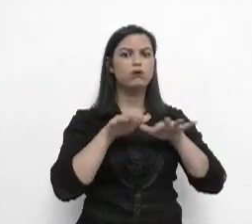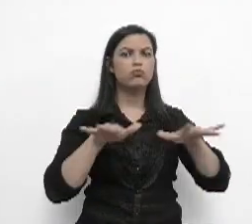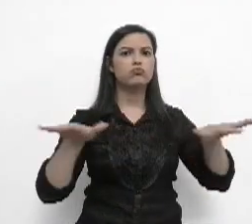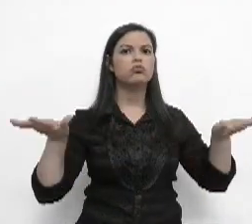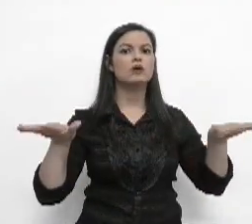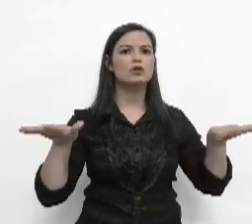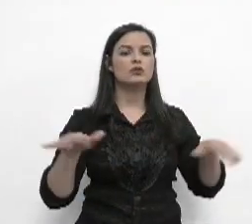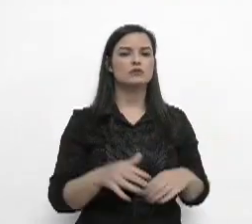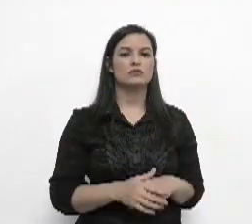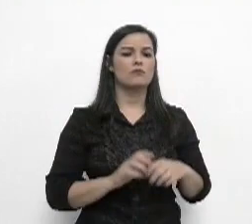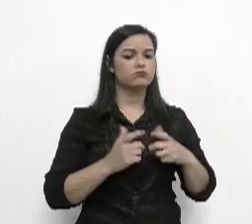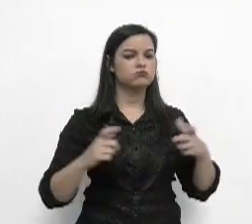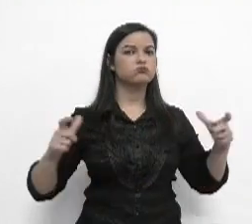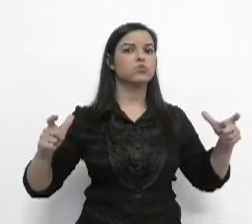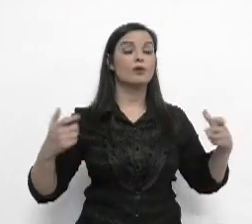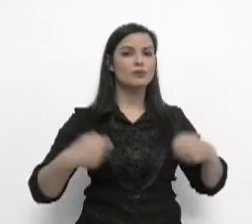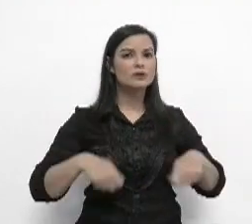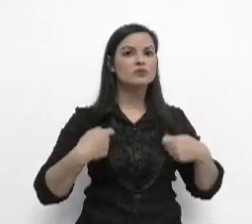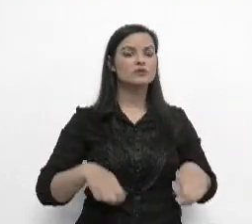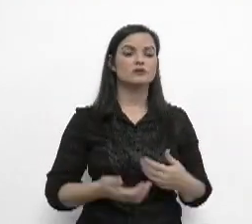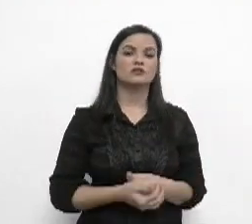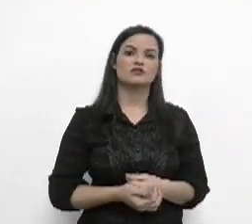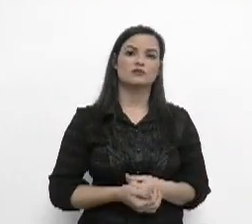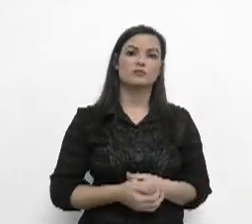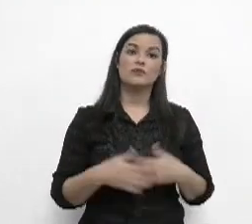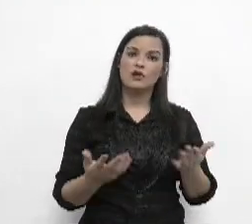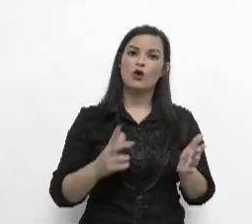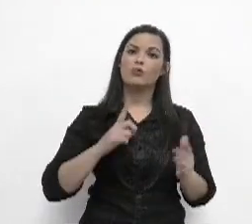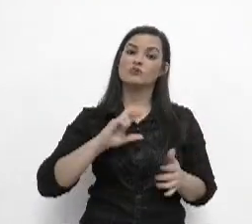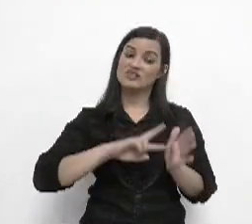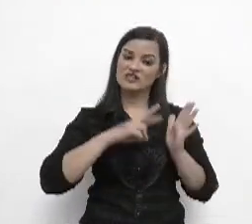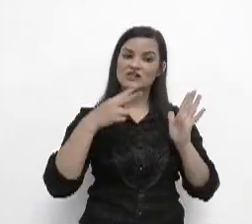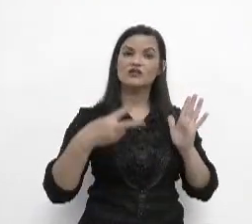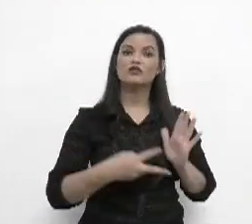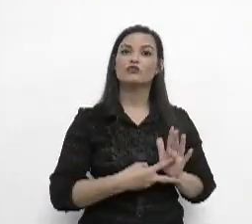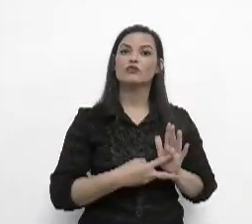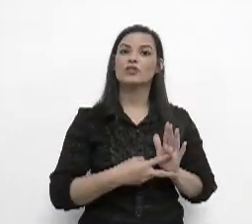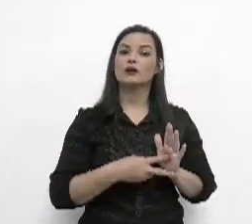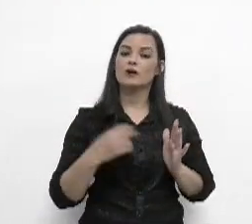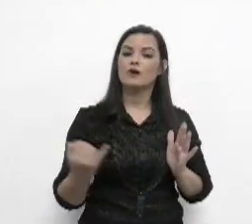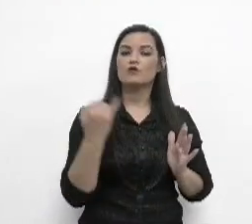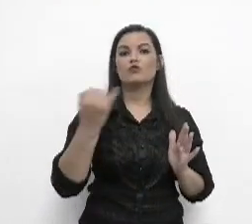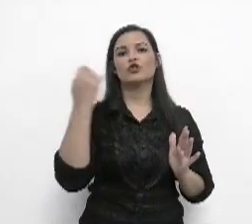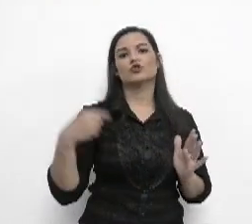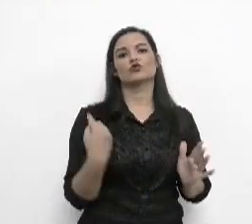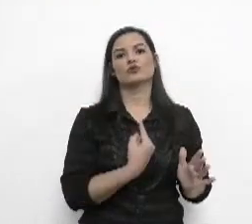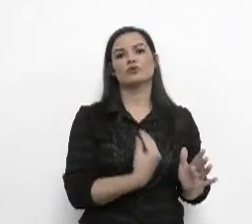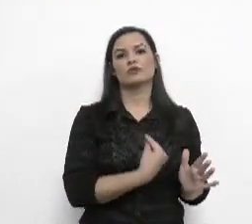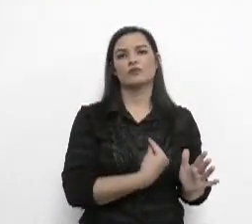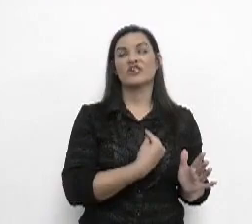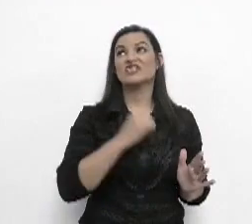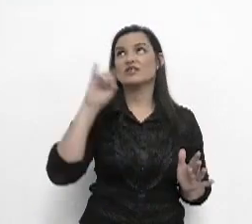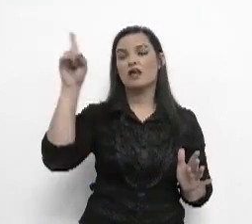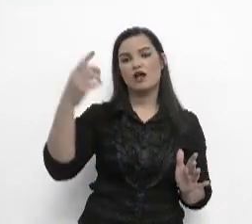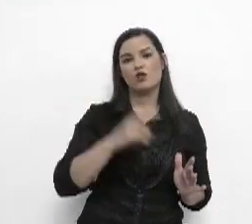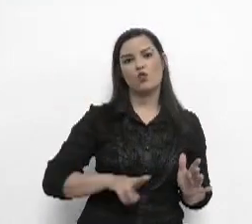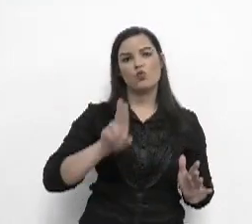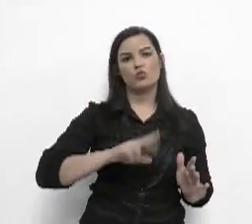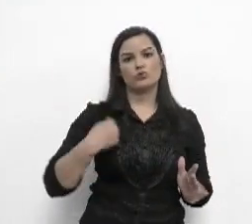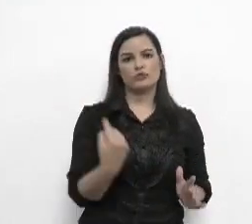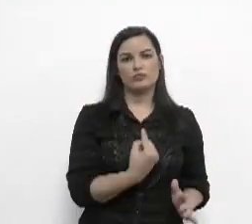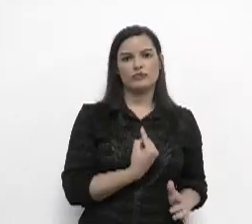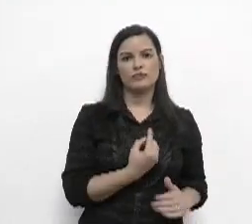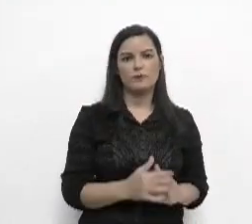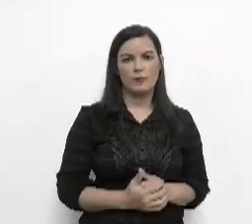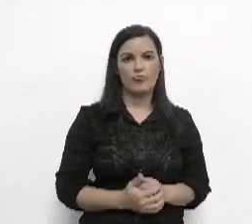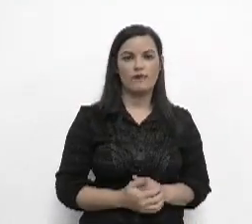쓰임 받을 때 의미가 있습니다. E por isso há significado em nossa vida quando somos usados através de nosso Deus. 이 땅에 하나님이 사람을 만드실